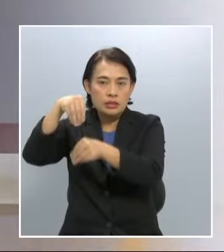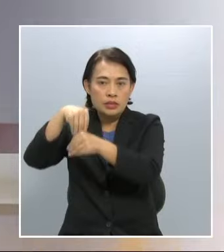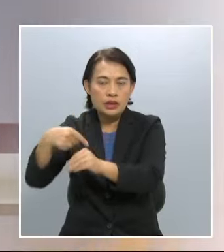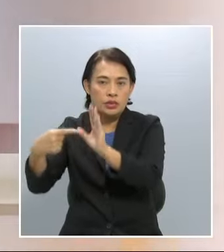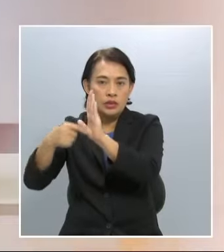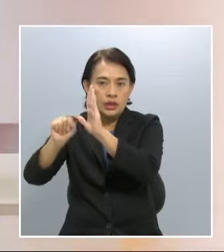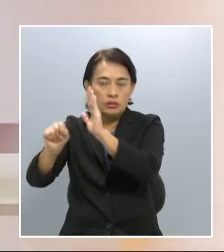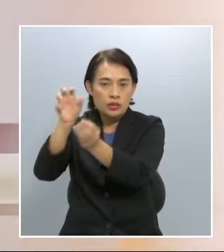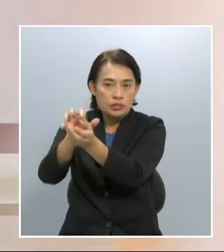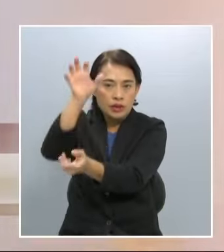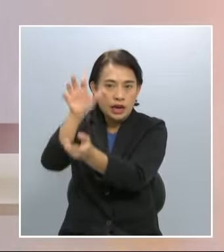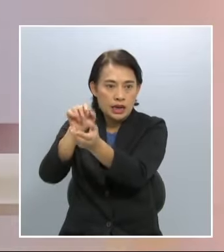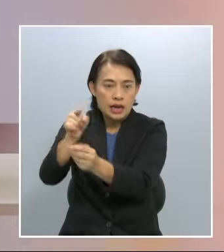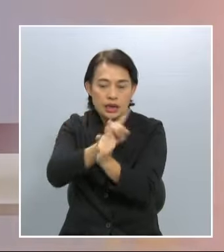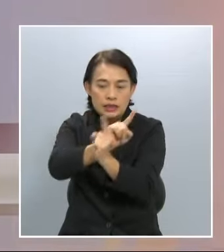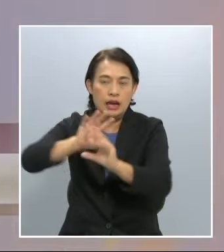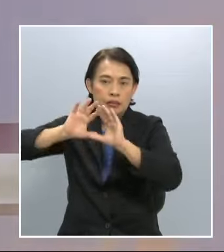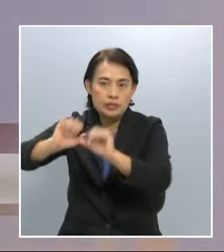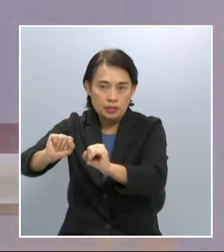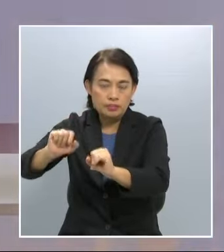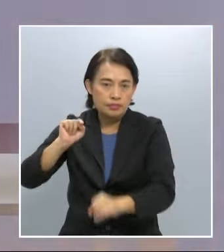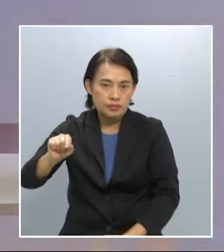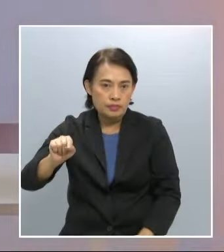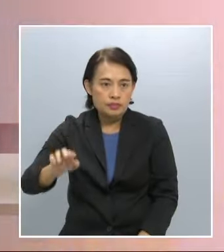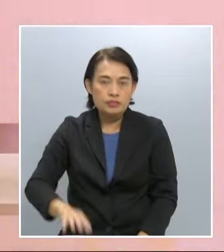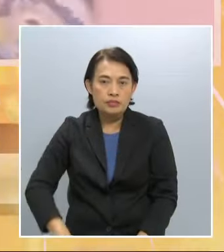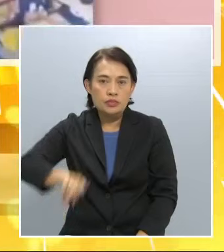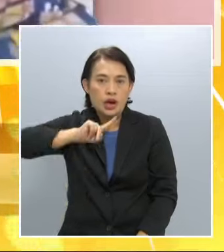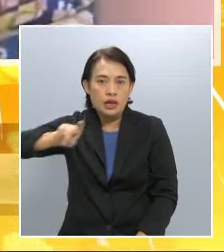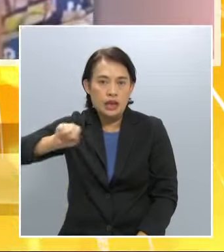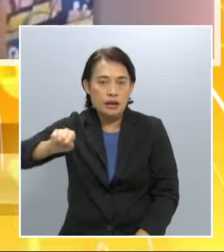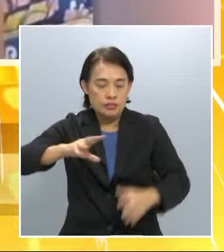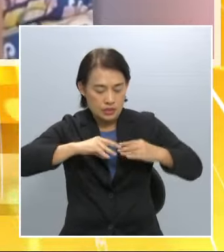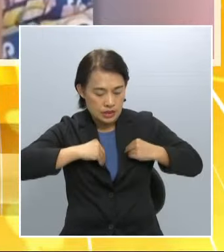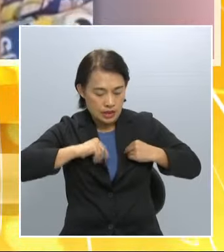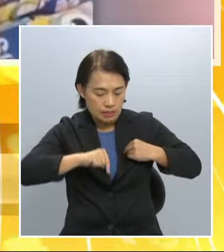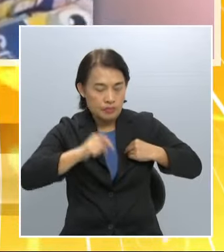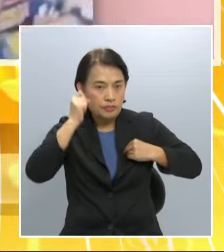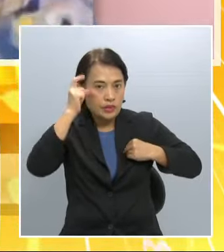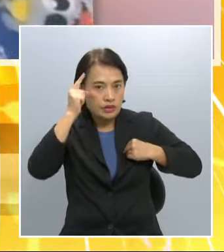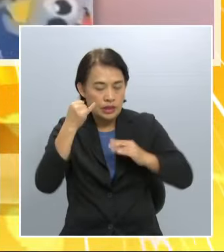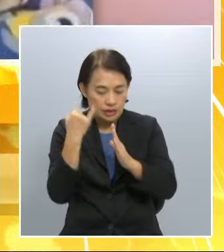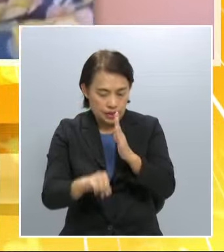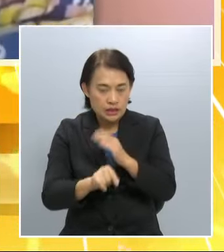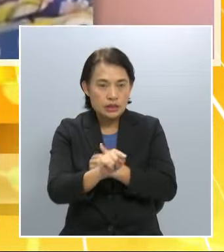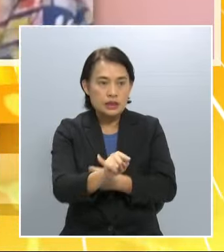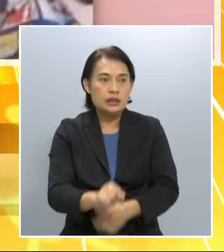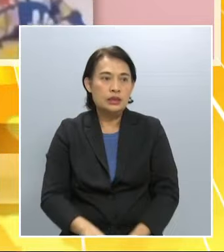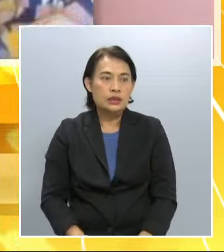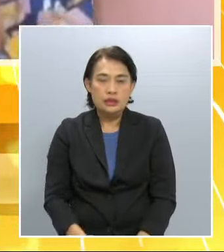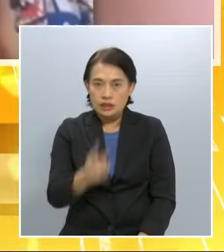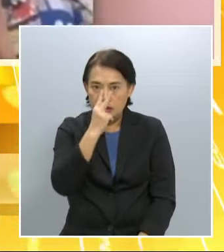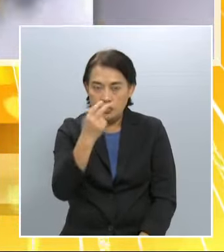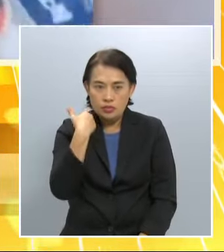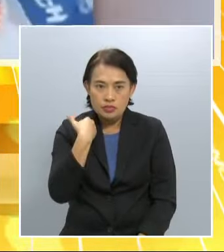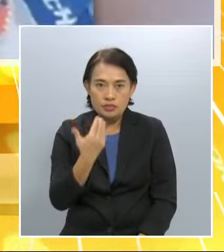ก็เลยนำกำลังเข้าจับกุมแล้วสอบสวนรับสารภาพ ทำไปเพราะความเข้าใจผิดค่ะ มีบรรยากาศไหม จะกลับ